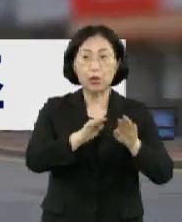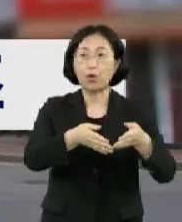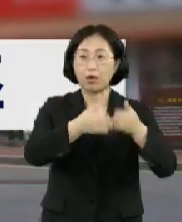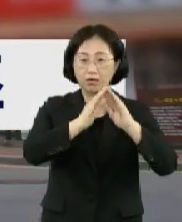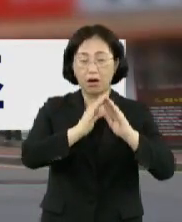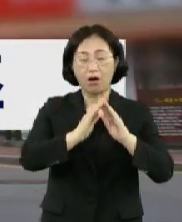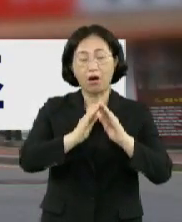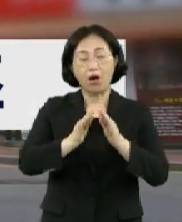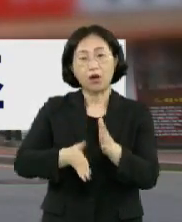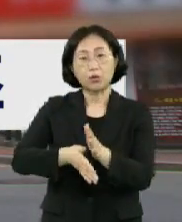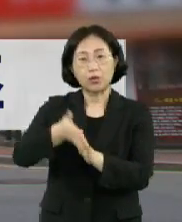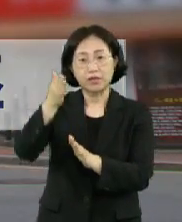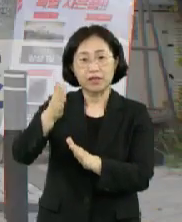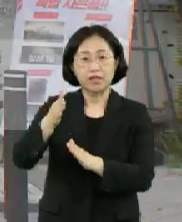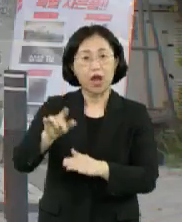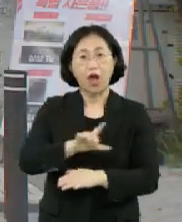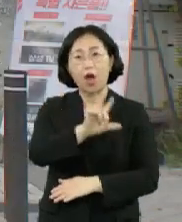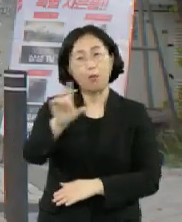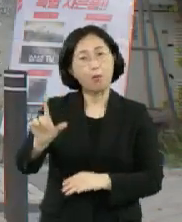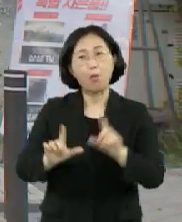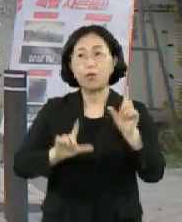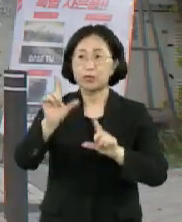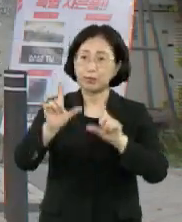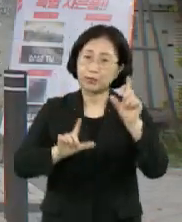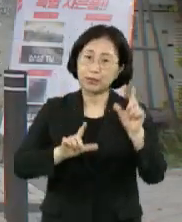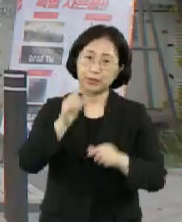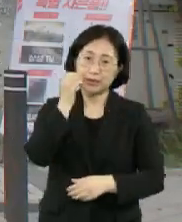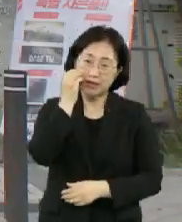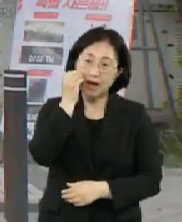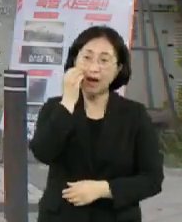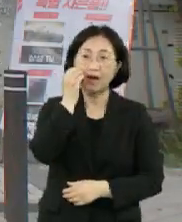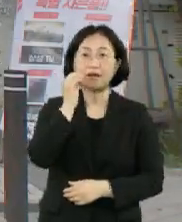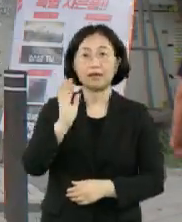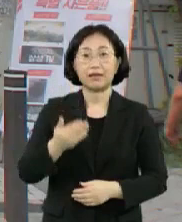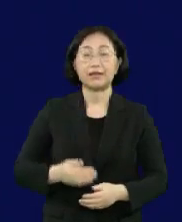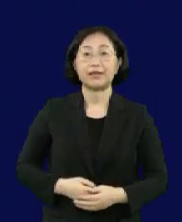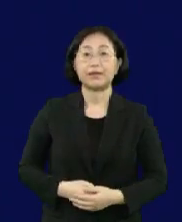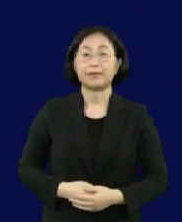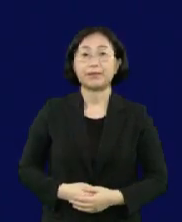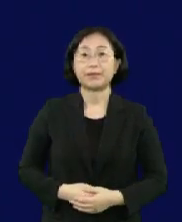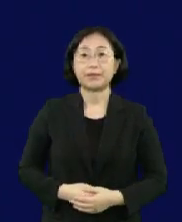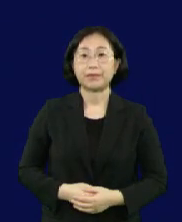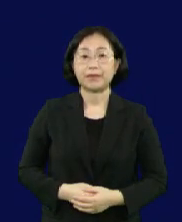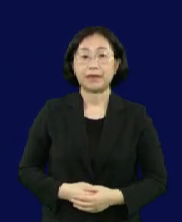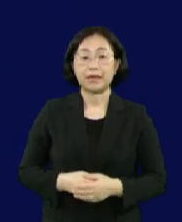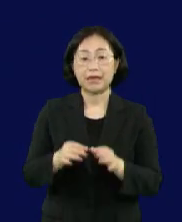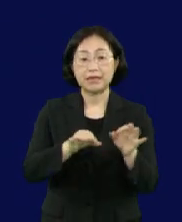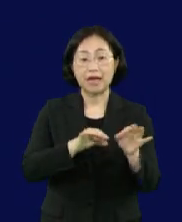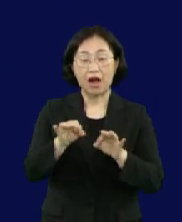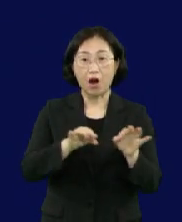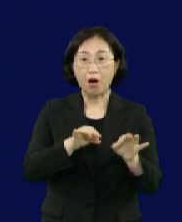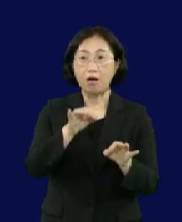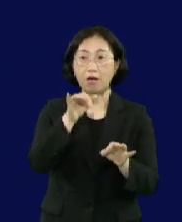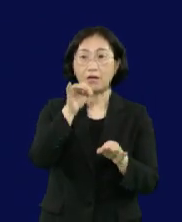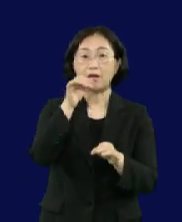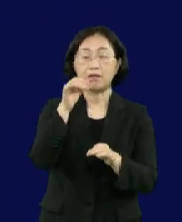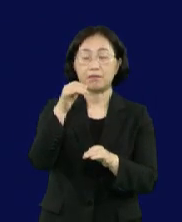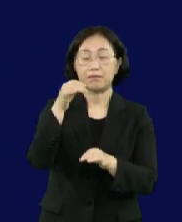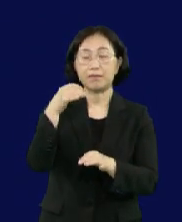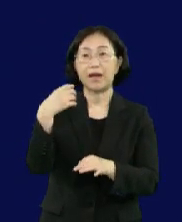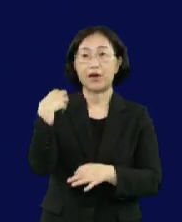계획도 난개발이 되고 기형적인 도시 구조로 변질되고 있습니다. 상업 기능에 있는